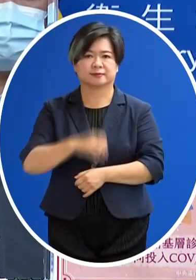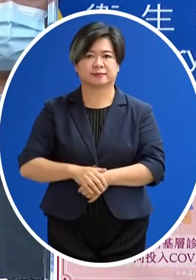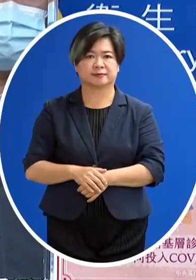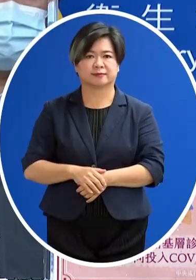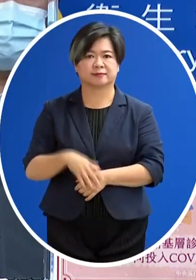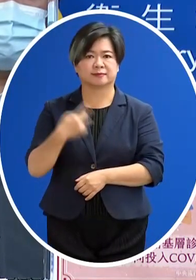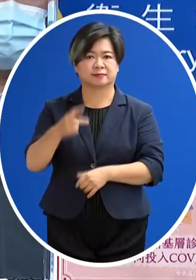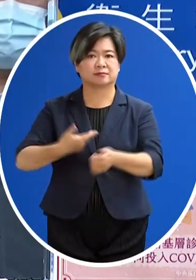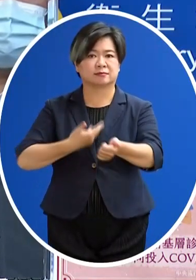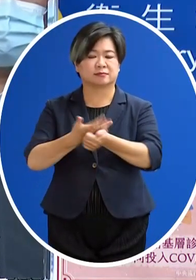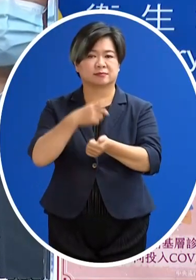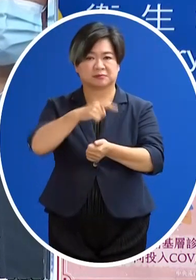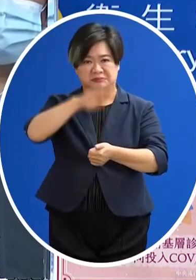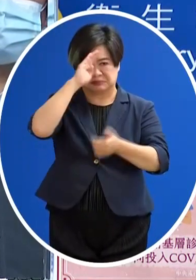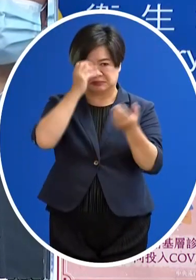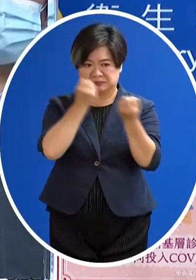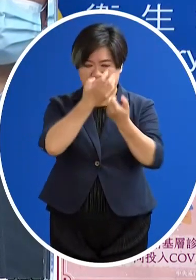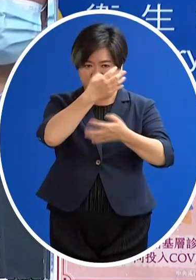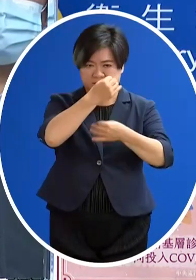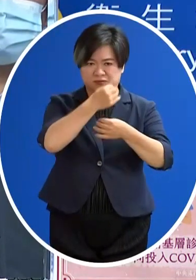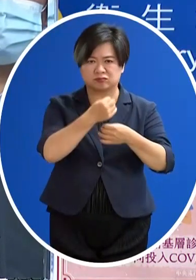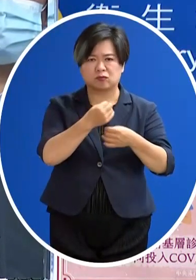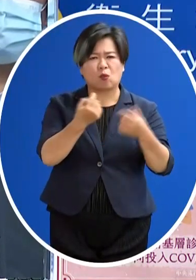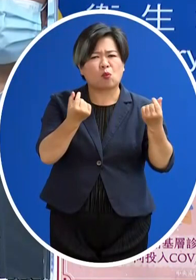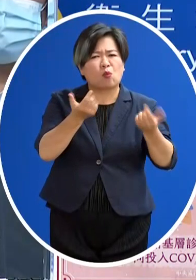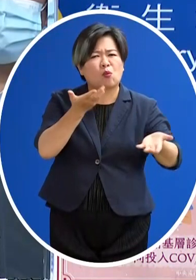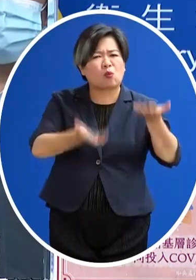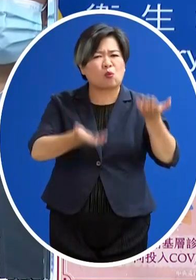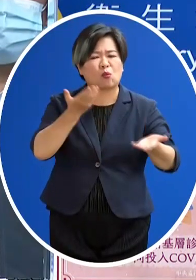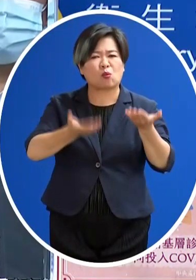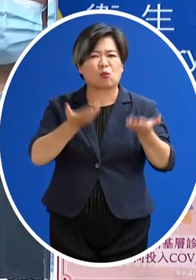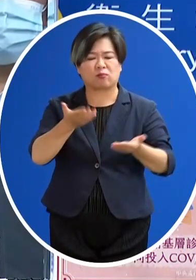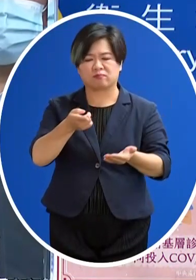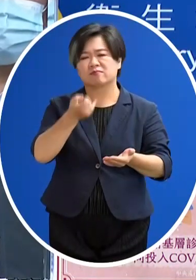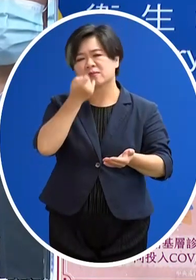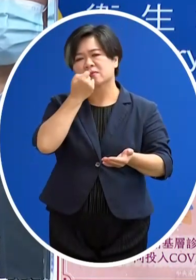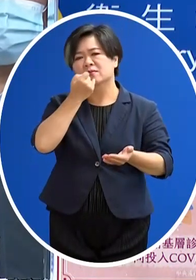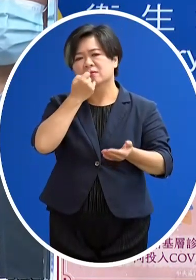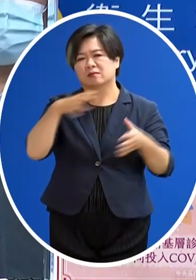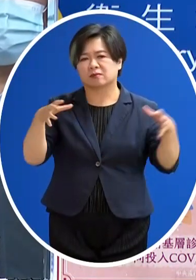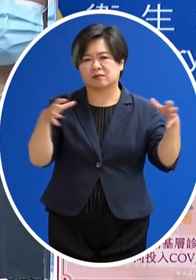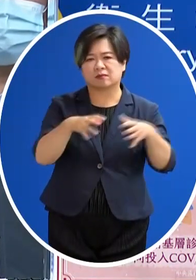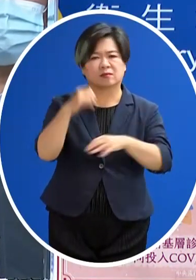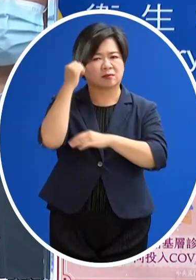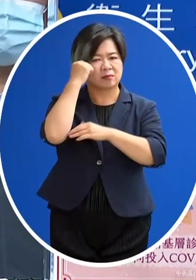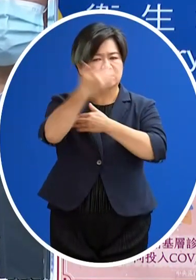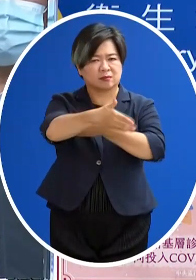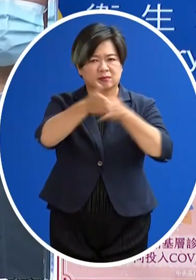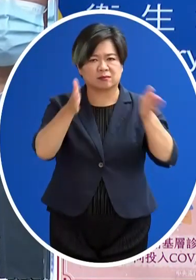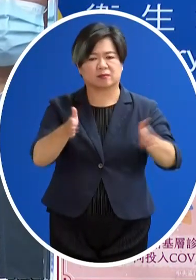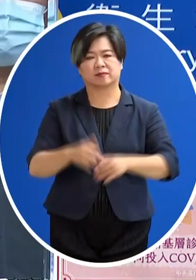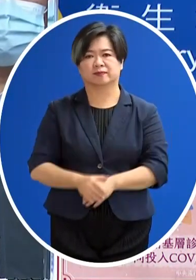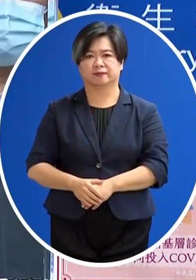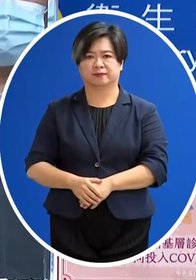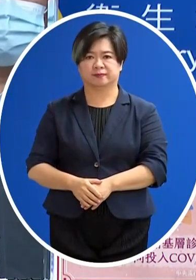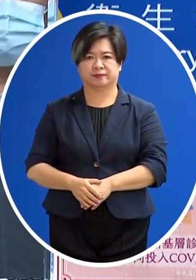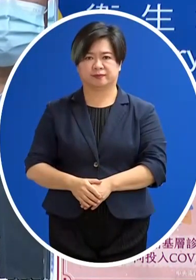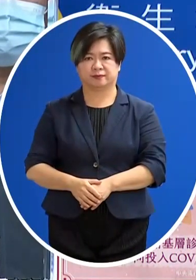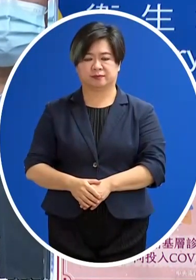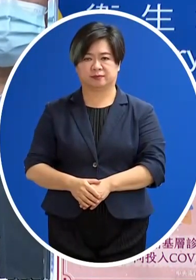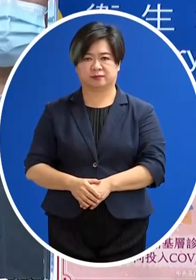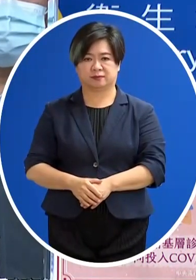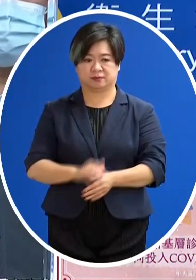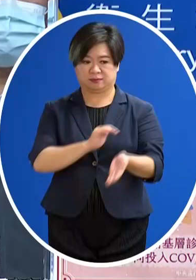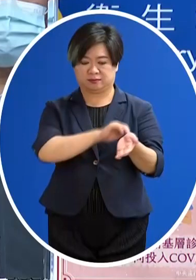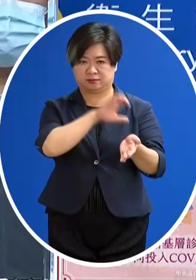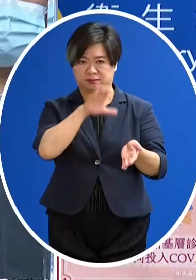量也让他们是发病时间是比较接近的时候的这样子可以住在一起哈。那所以在医疗单